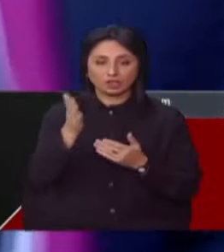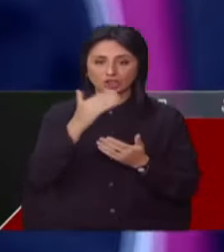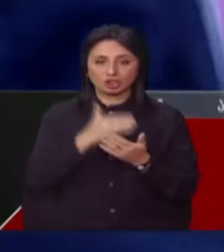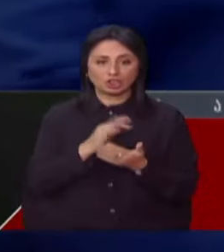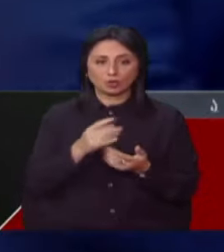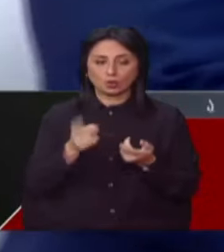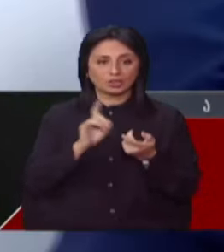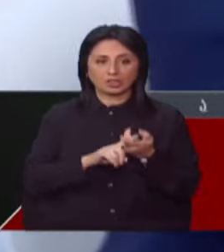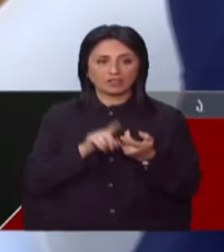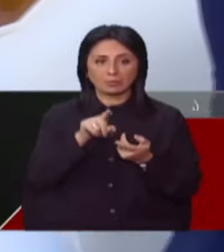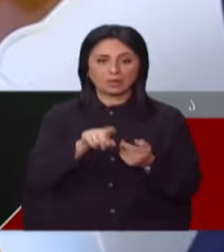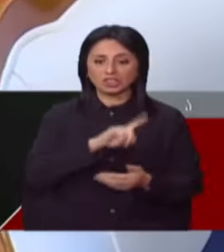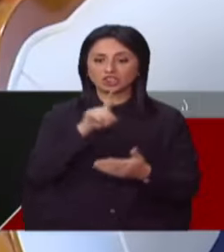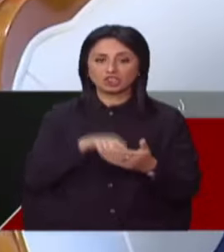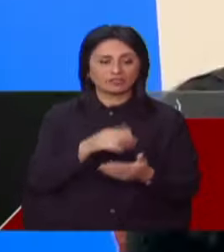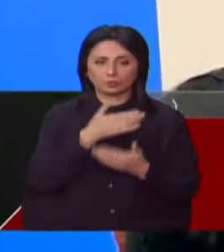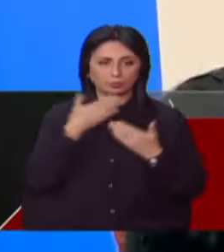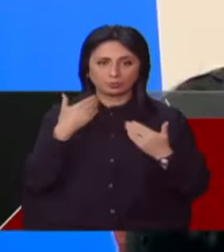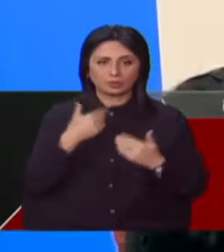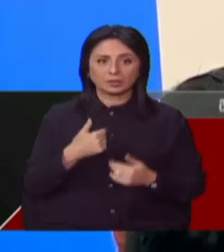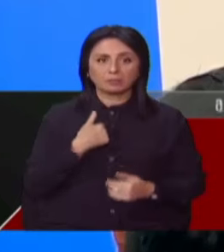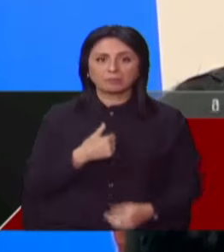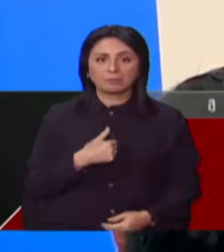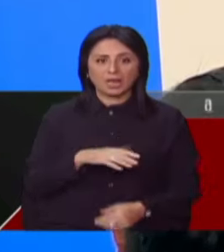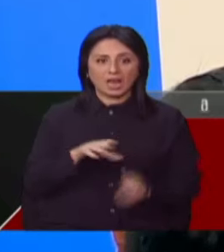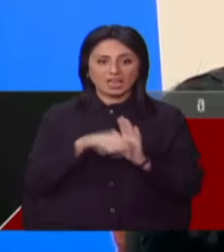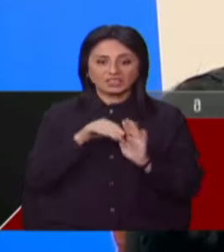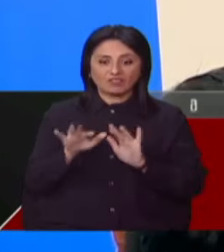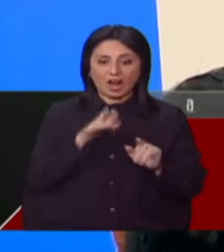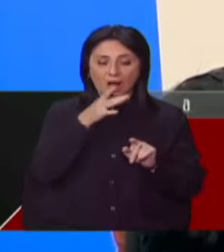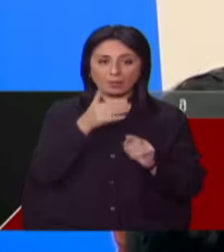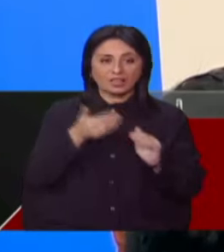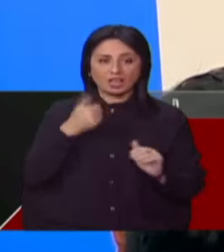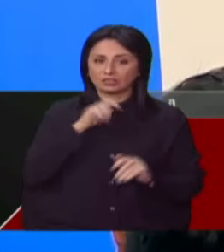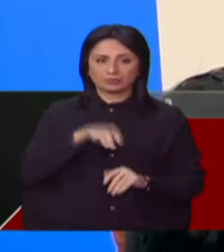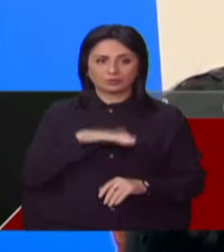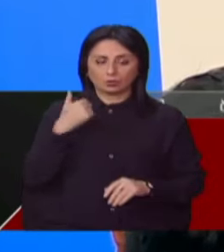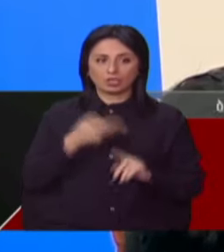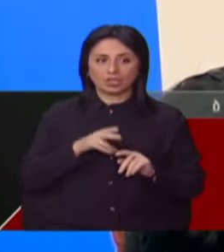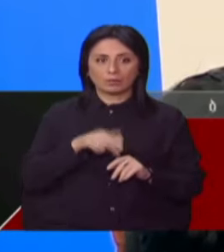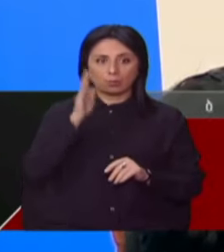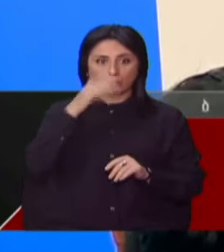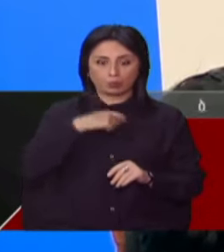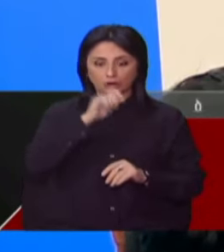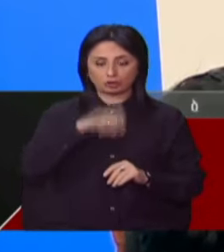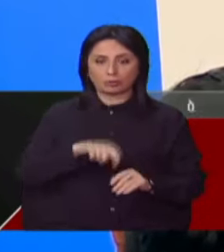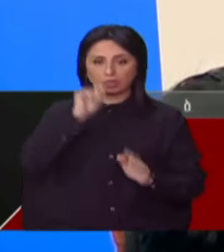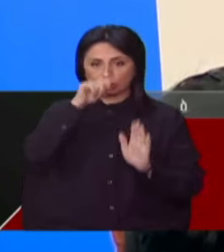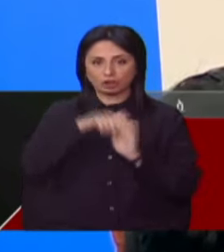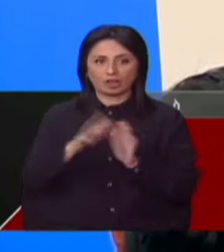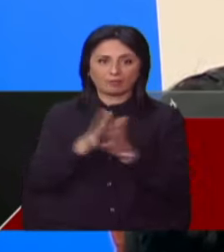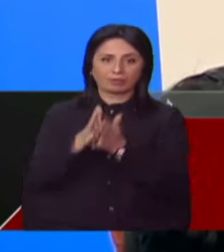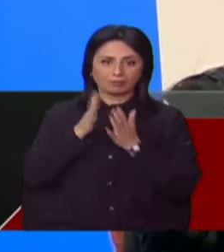shedegebtan dakavshirebit mas shekitkhvebi araqs. Miar mindoda saarchevno kampaniis dros chamosla sakartveloshi იმიტომ რომ ეს იქნებოდა ჩვენი ჩარევის